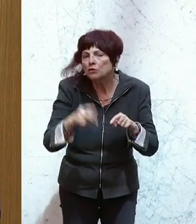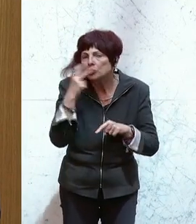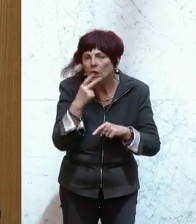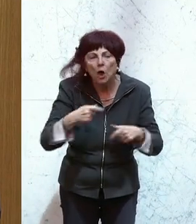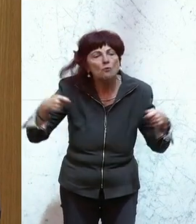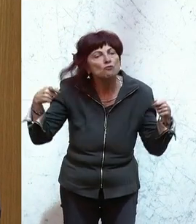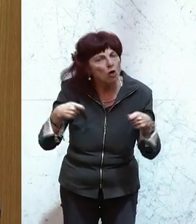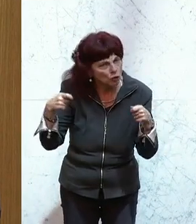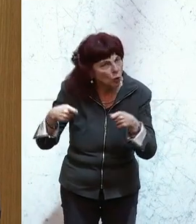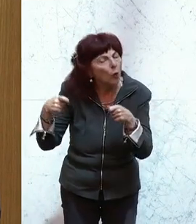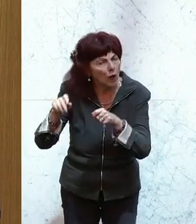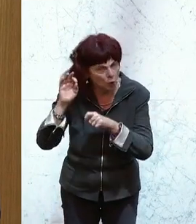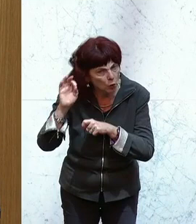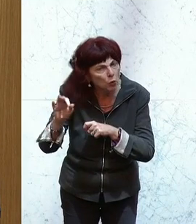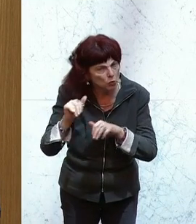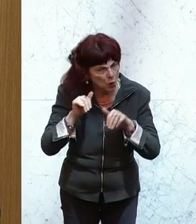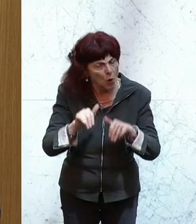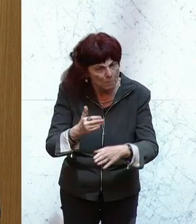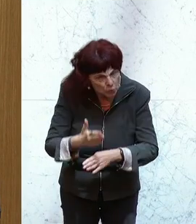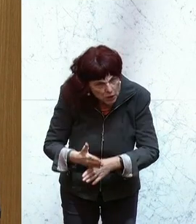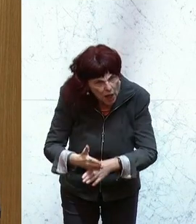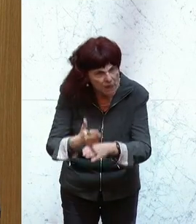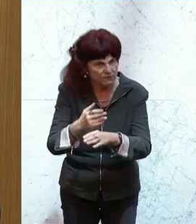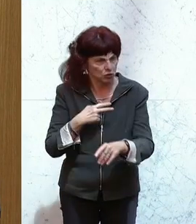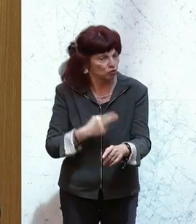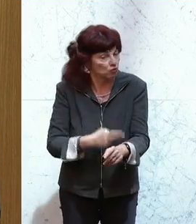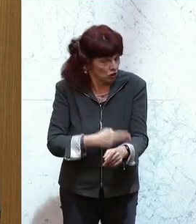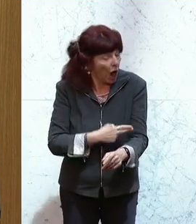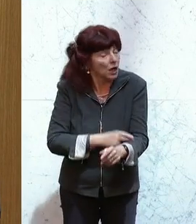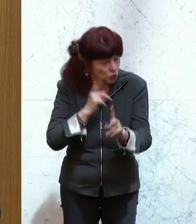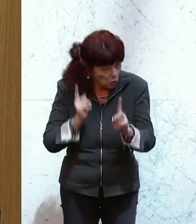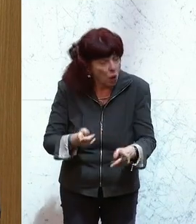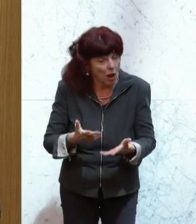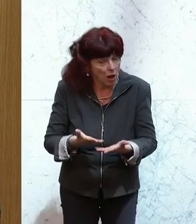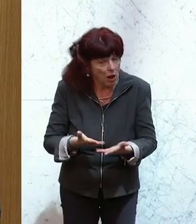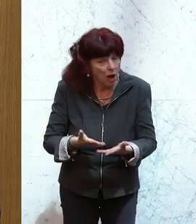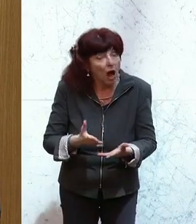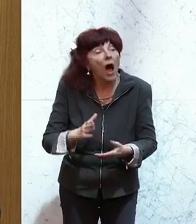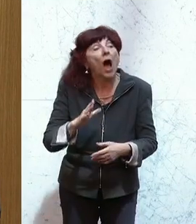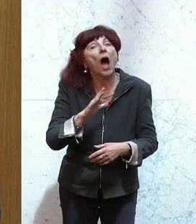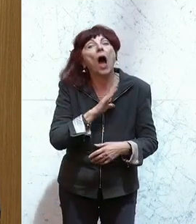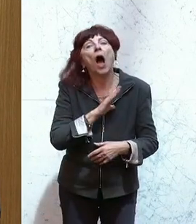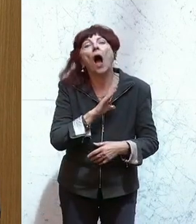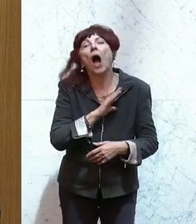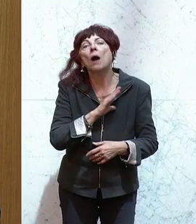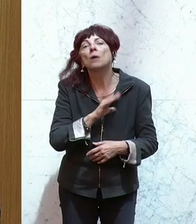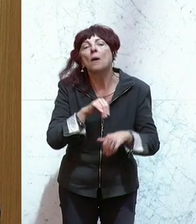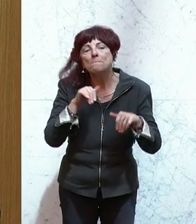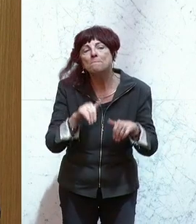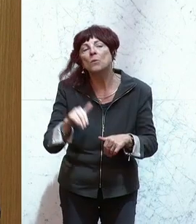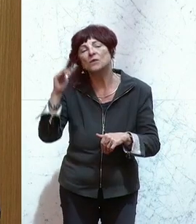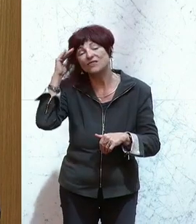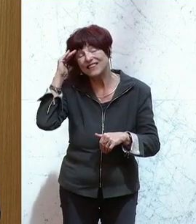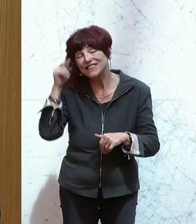Sie müssen ausgeschüttet werden. Das ist gut, wenn der Staat unter die Arme greift. Aber wir müssen wissen, ob